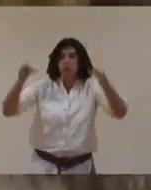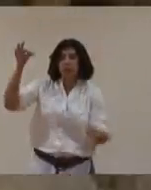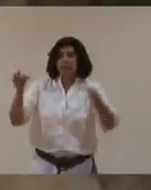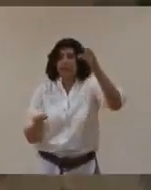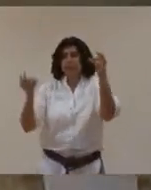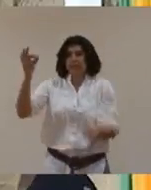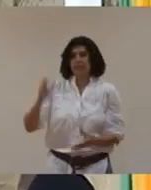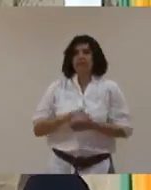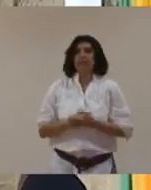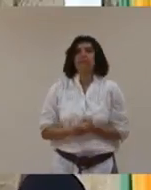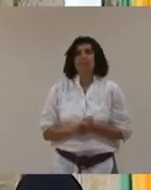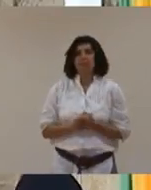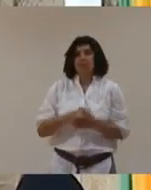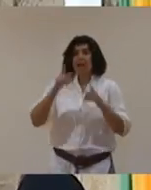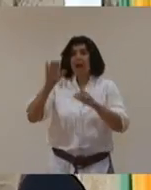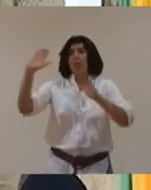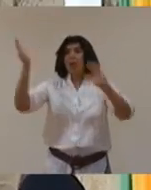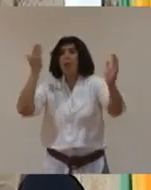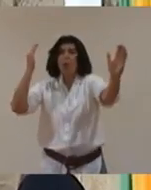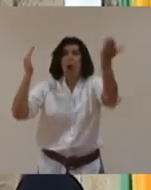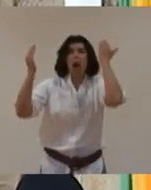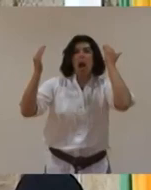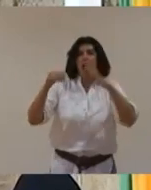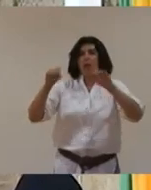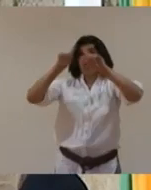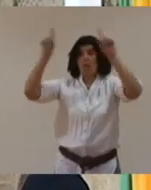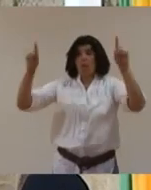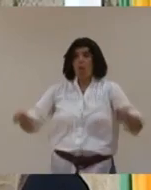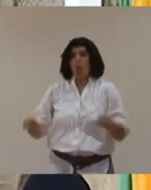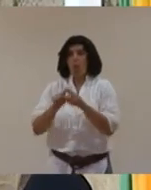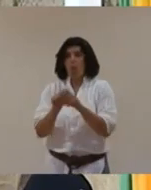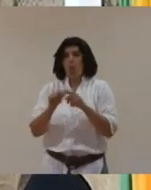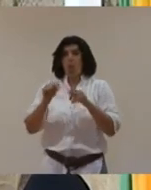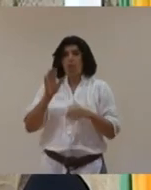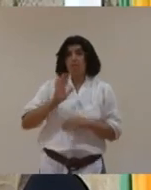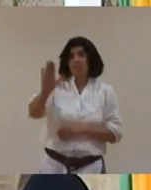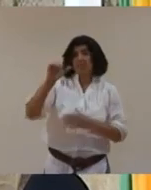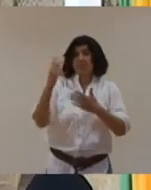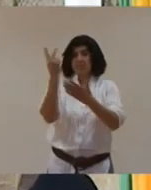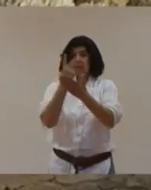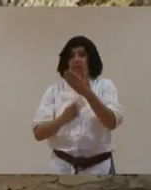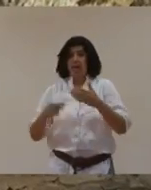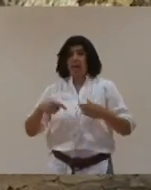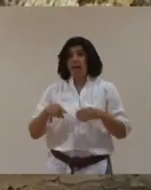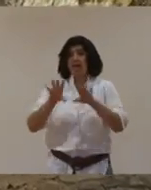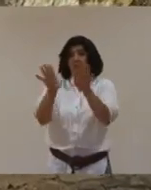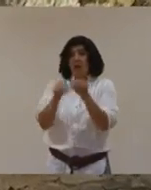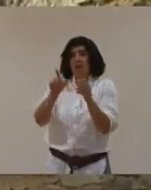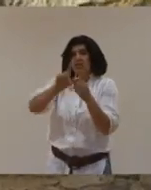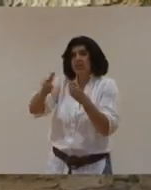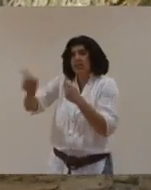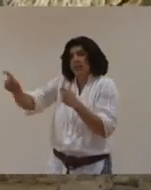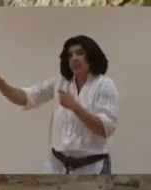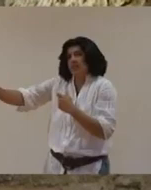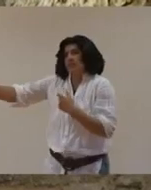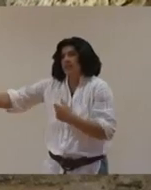de salle de justice. Les armoiries des différentes familles propriétaires du château ornent encore les murs, par ordre chronologique du XIVe au XVIIIe